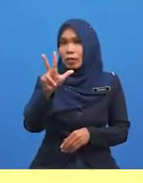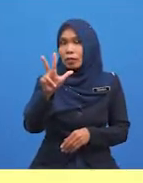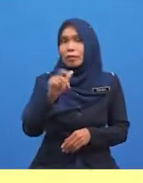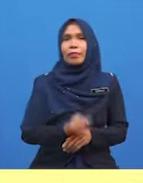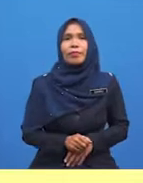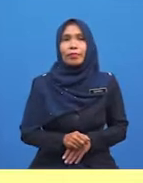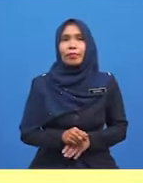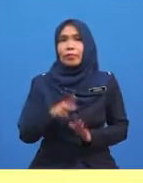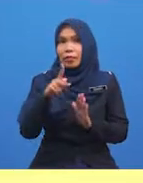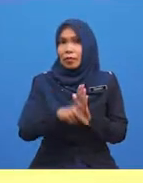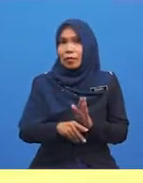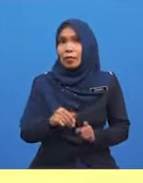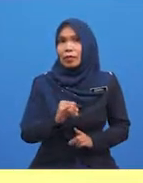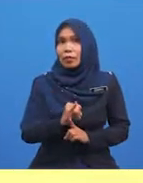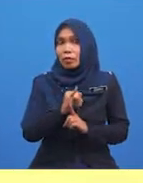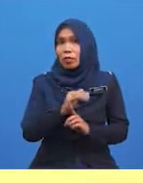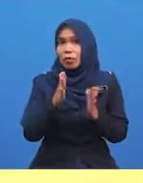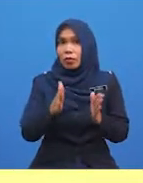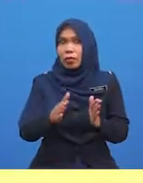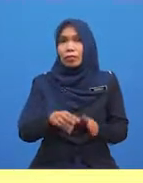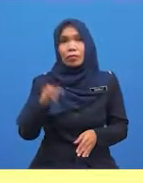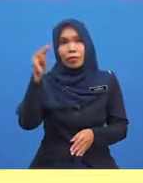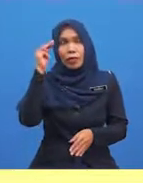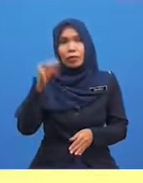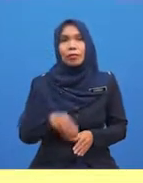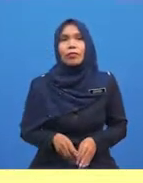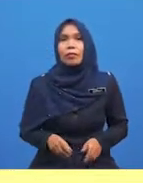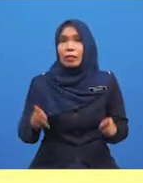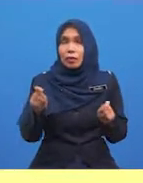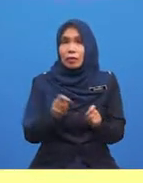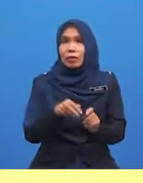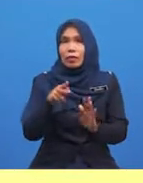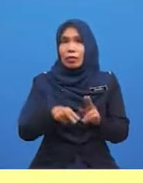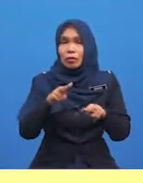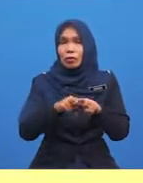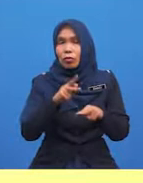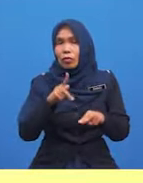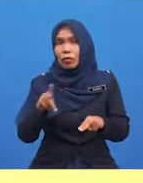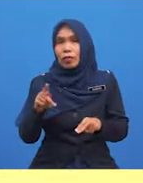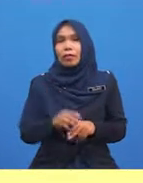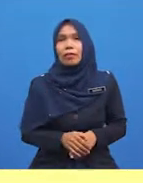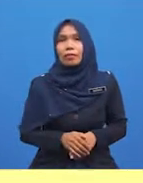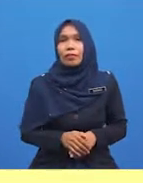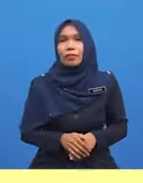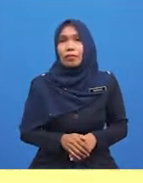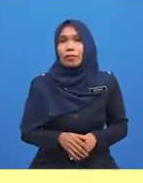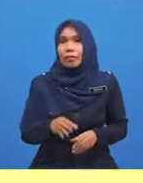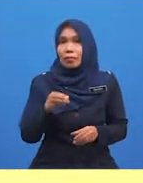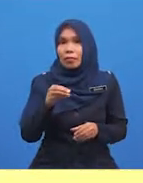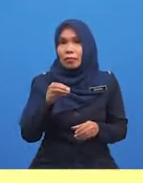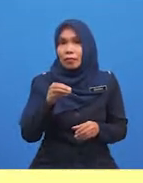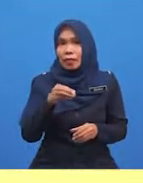Melayu seperti kedudukan dalam jawatan kerajaan, tanah rezerv Melayu dan